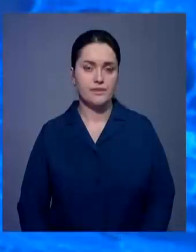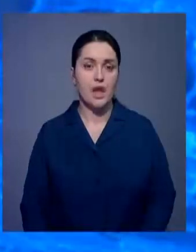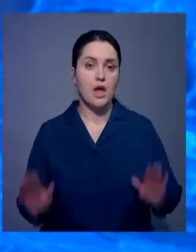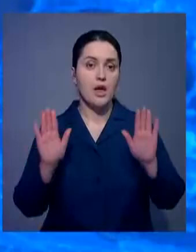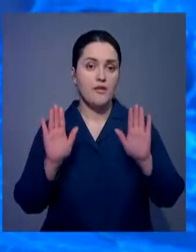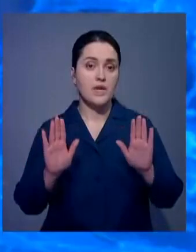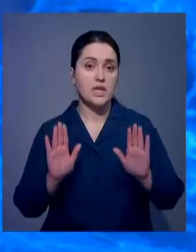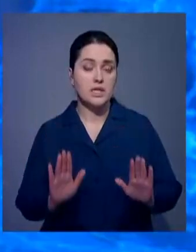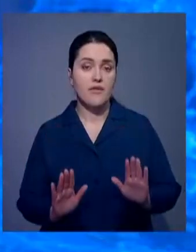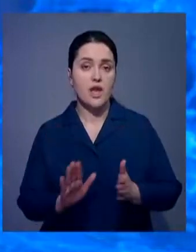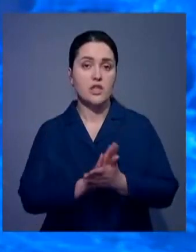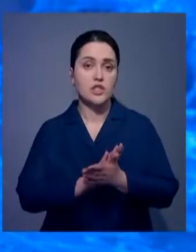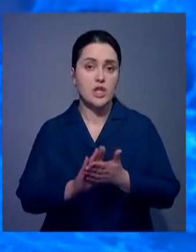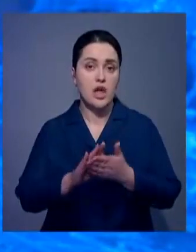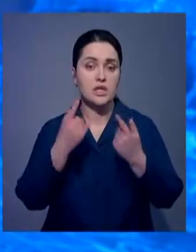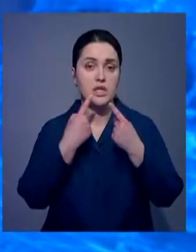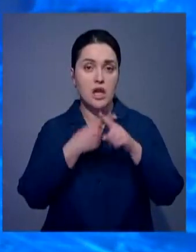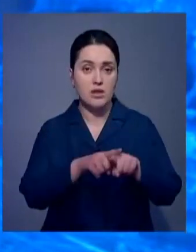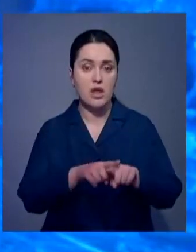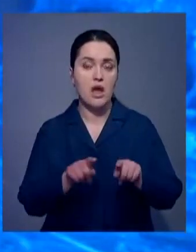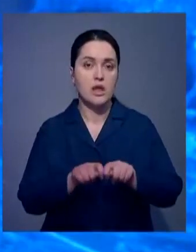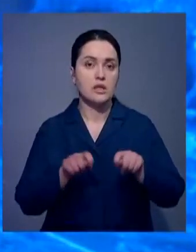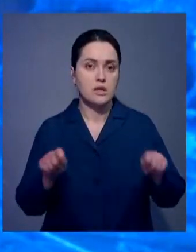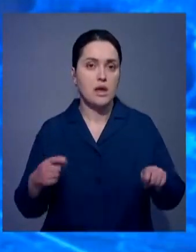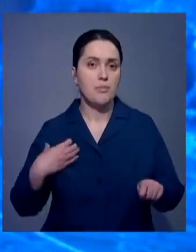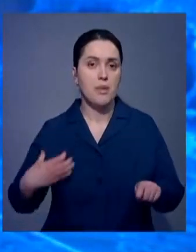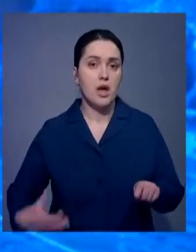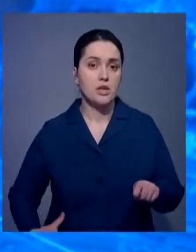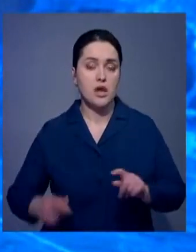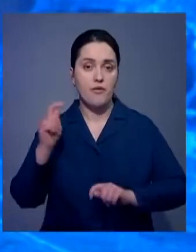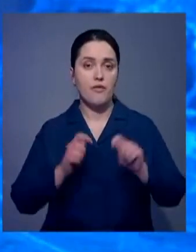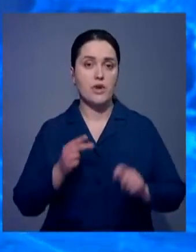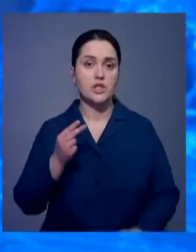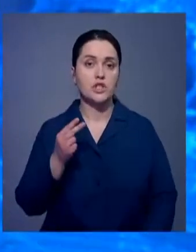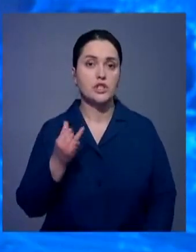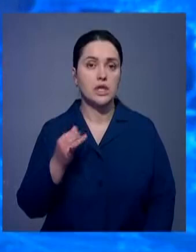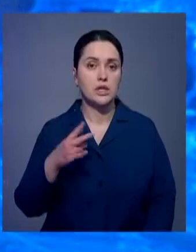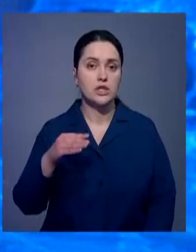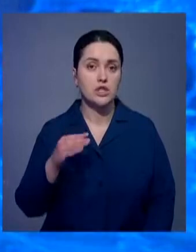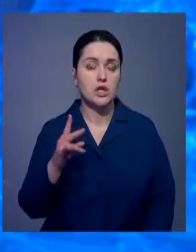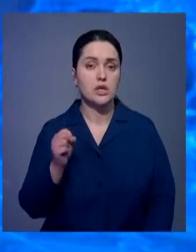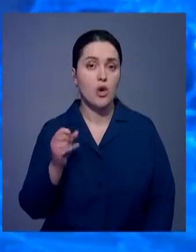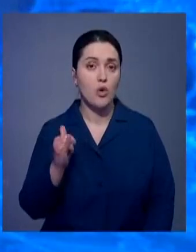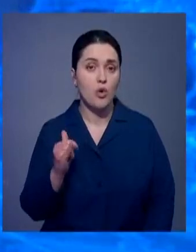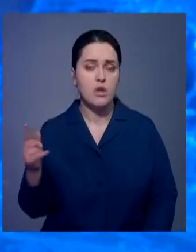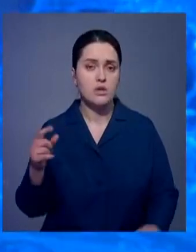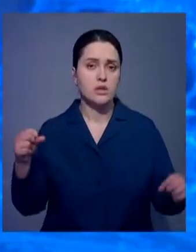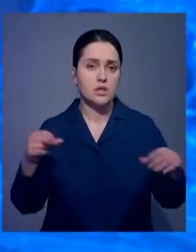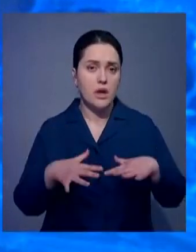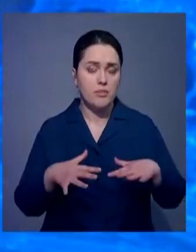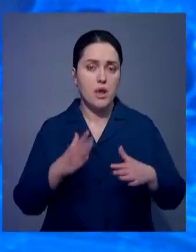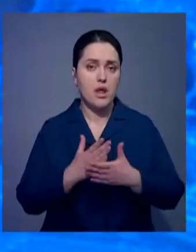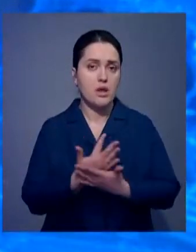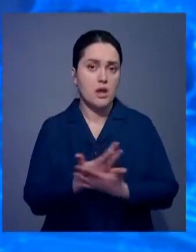Крупнейшая выставка передовых экотехнологий открылась в Париже. Форум ChangeNow собрал 1000 стартапов из разных точек со